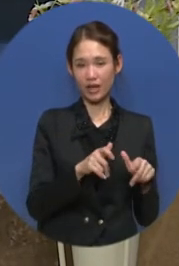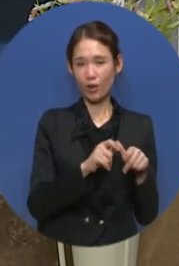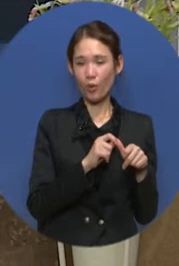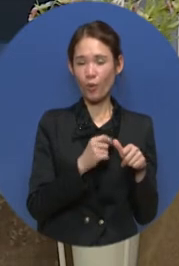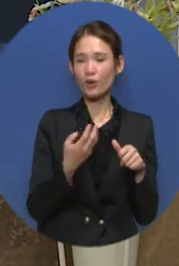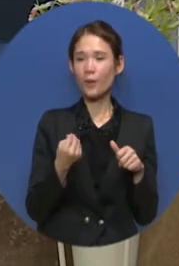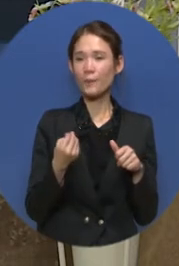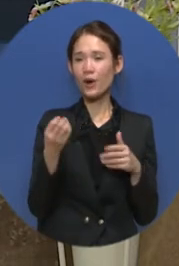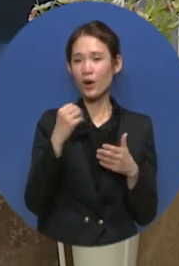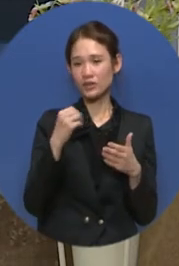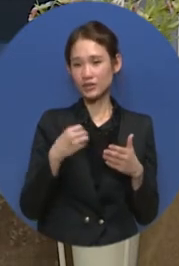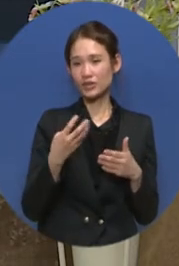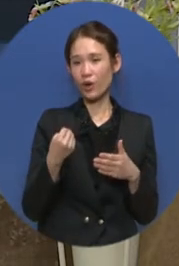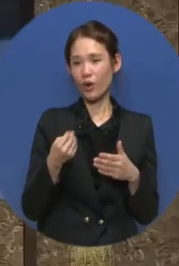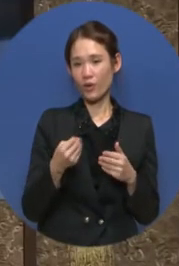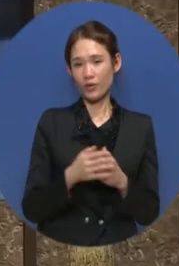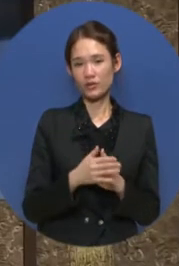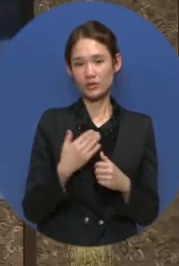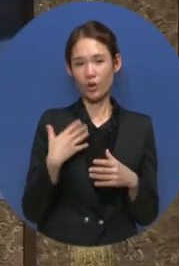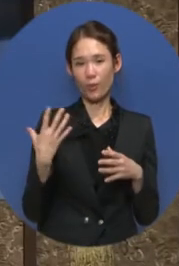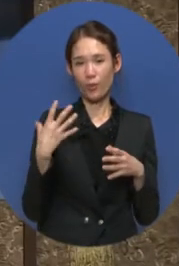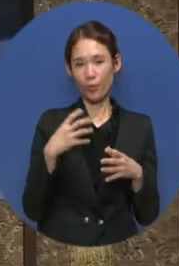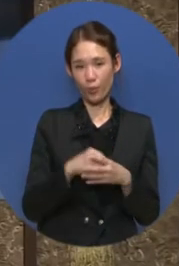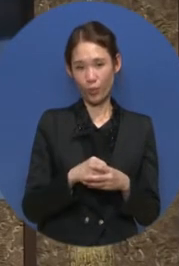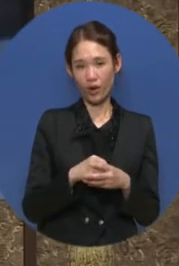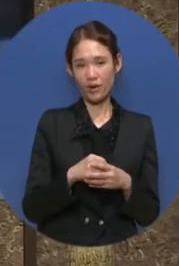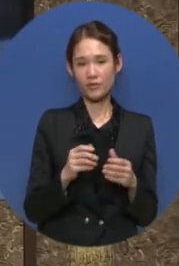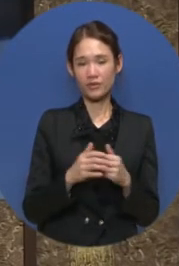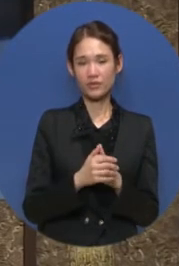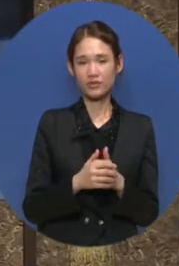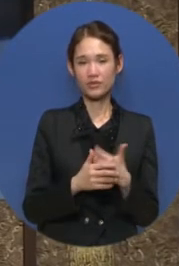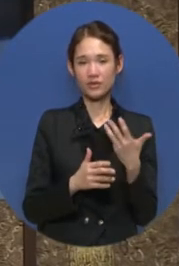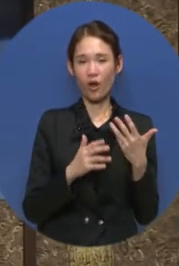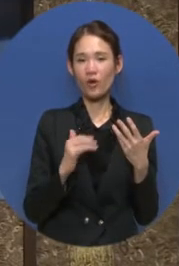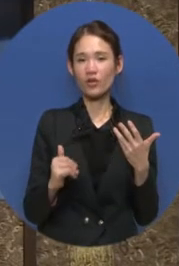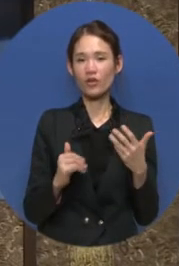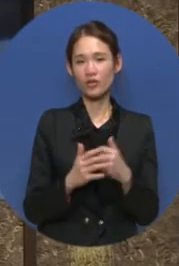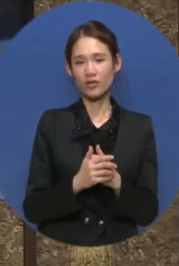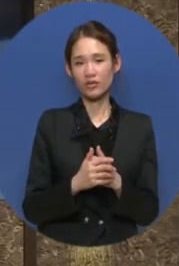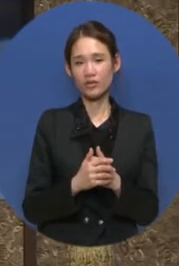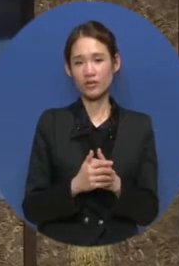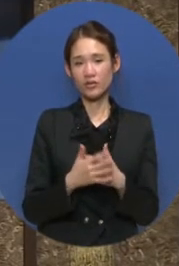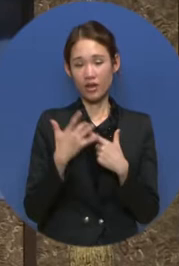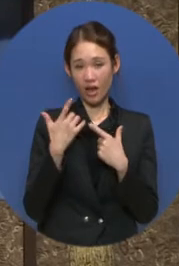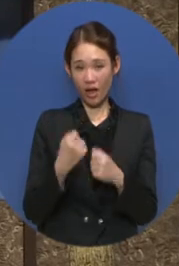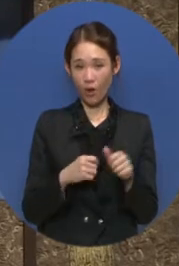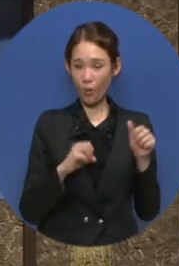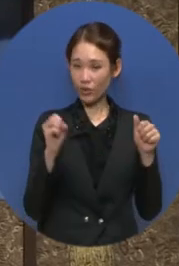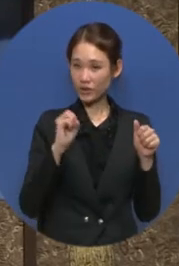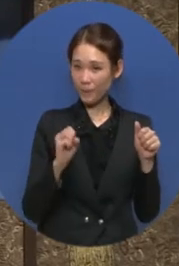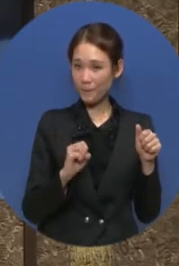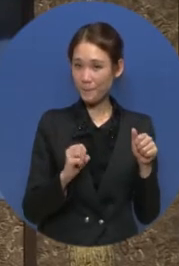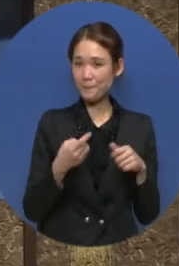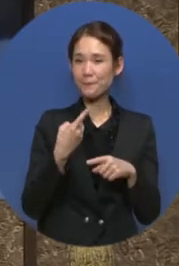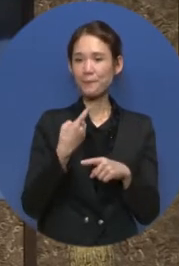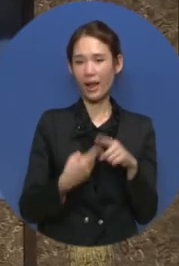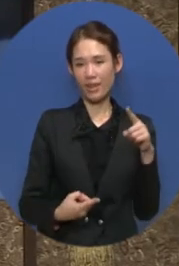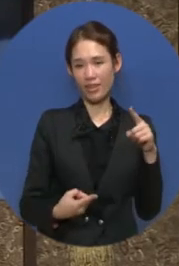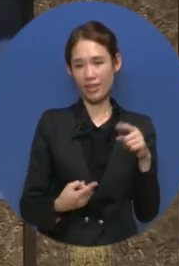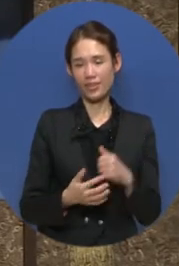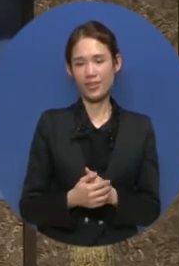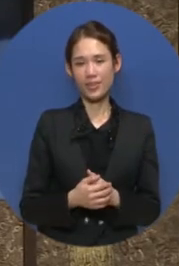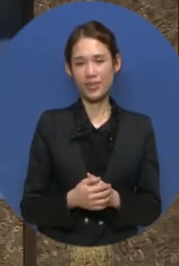고용률은 어느 정도인가요? 저 포함해서 네. 8분 있습니다. 오, 딱 50% 반이네요.